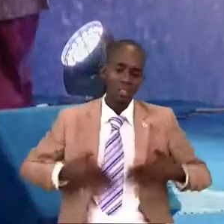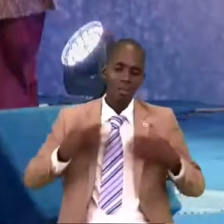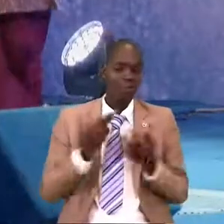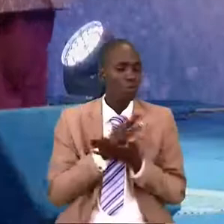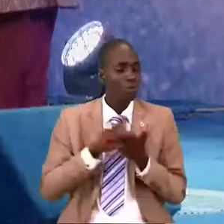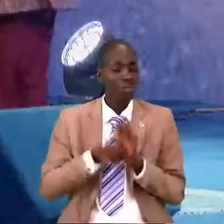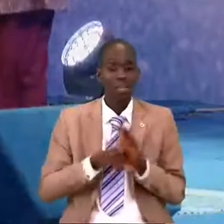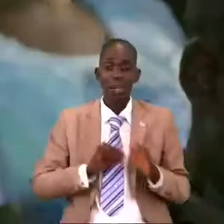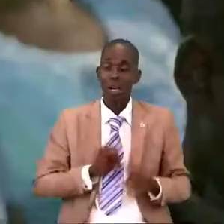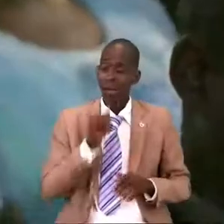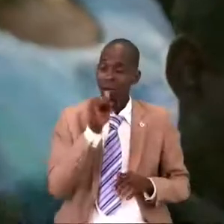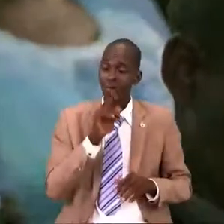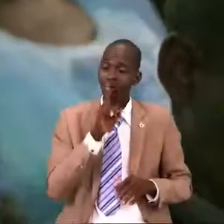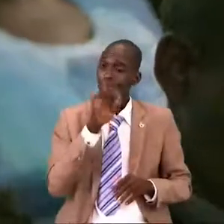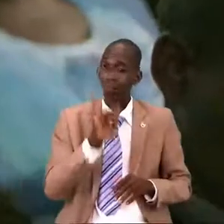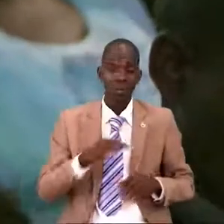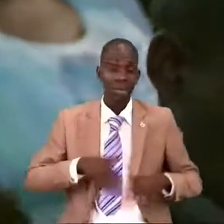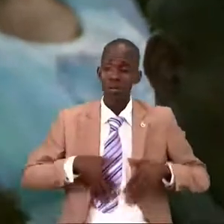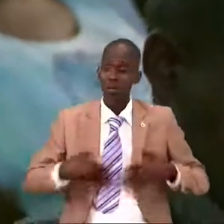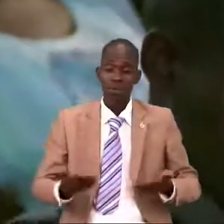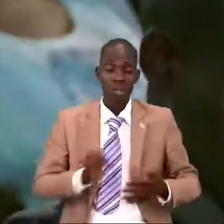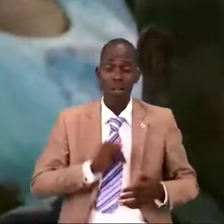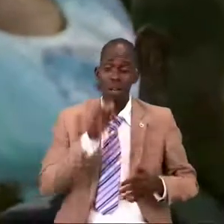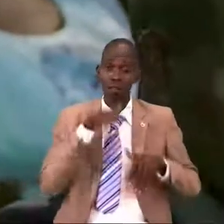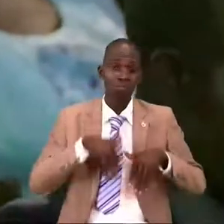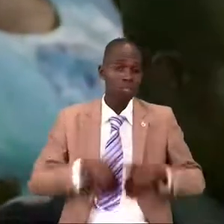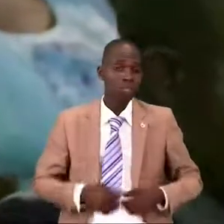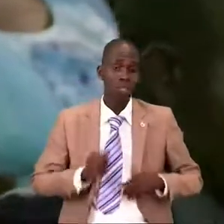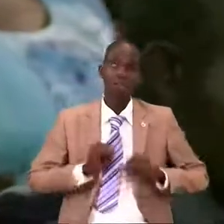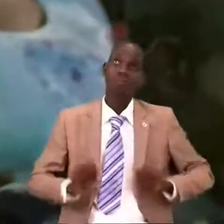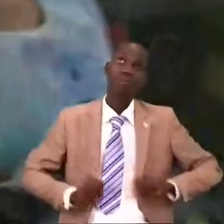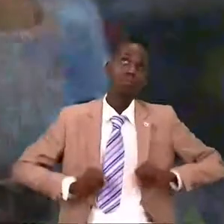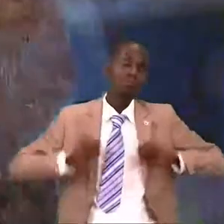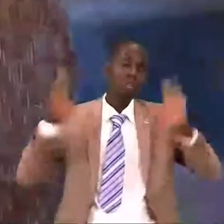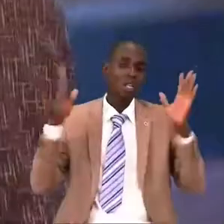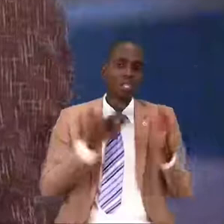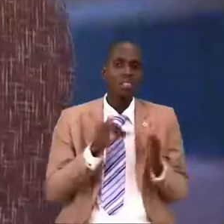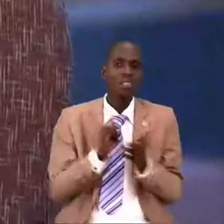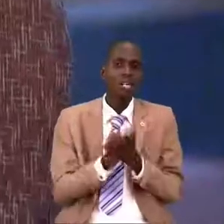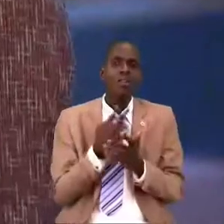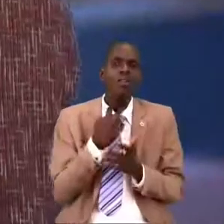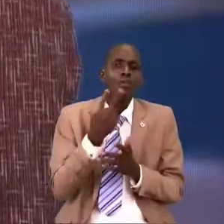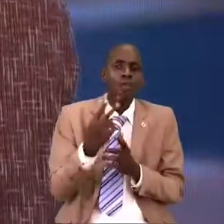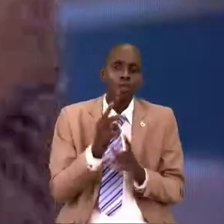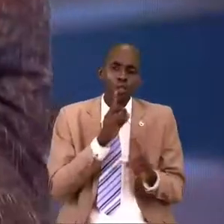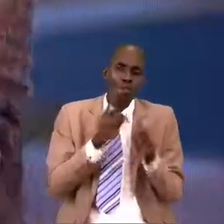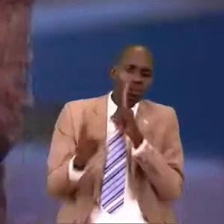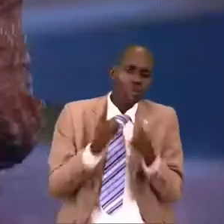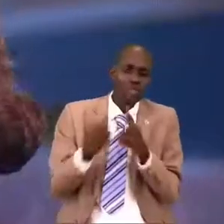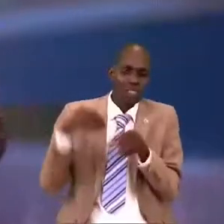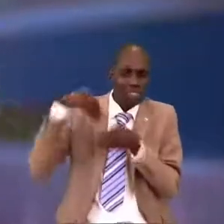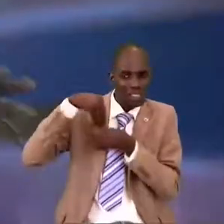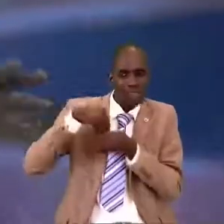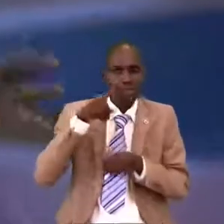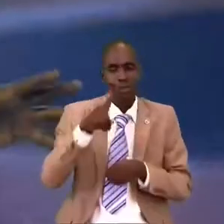de l'intérieur. Cet ennemi intérieur qui dit rétrograde, qui dit va reprendre